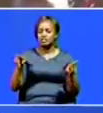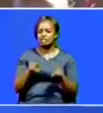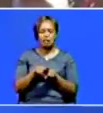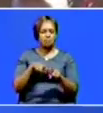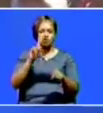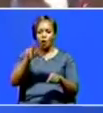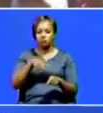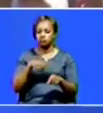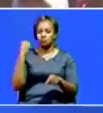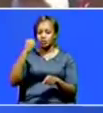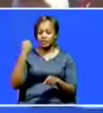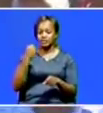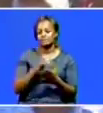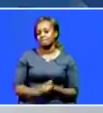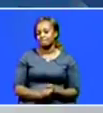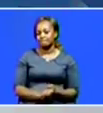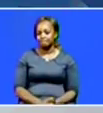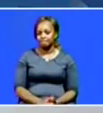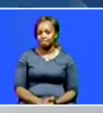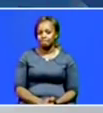Jeff Kirui, KTN News.